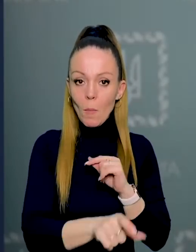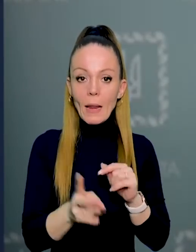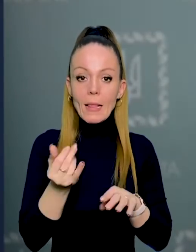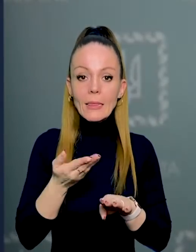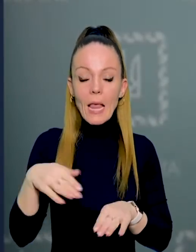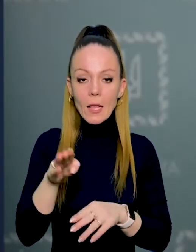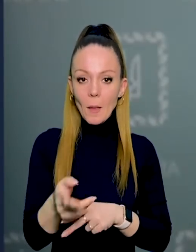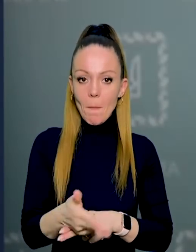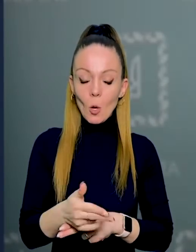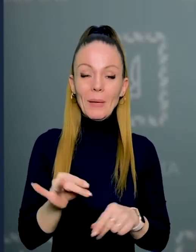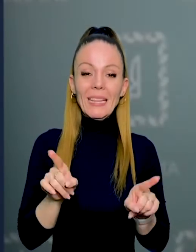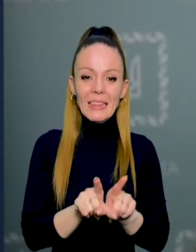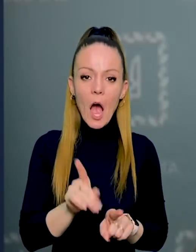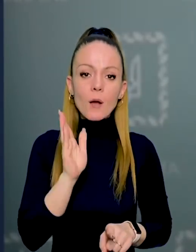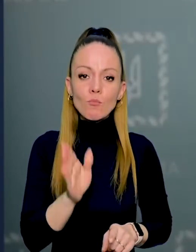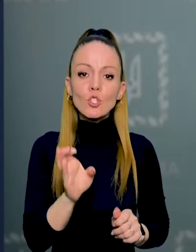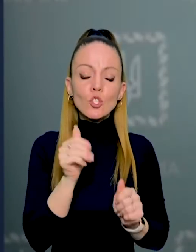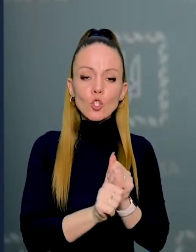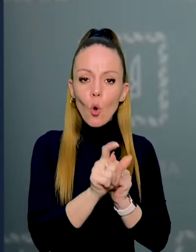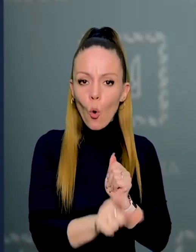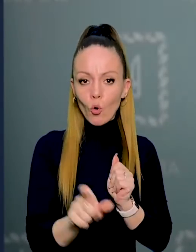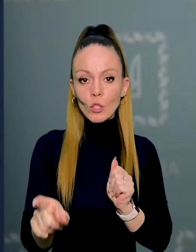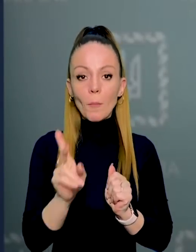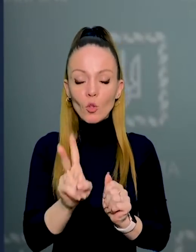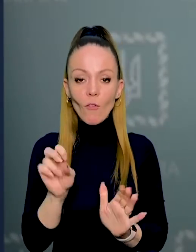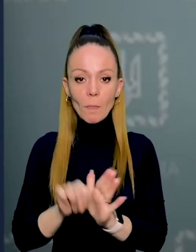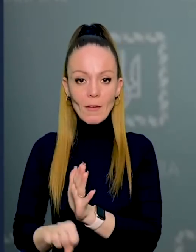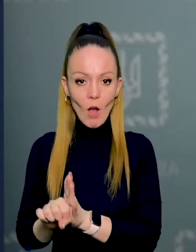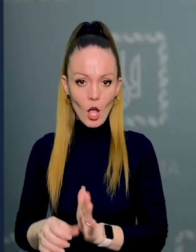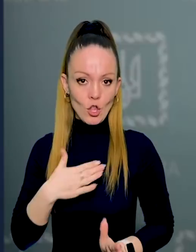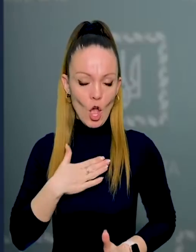важливо бомбардувальник над Маріуполем. І так